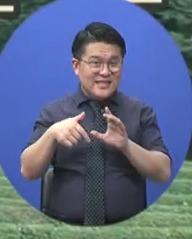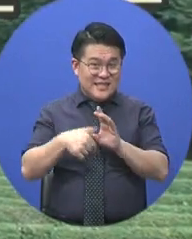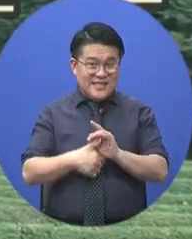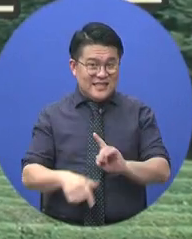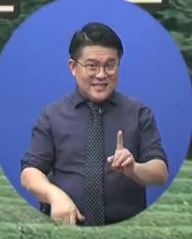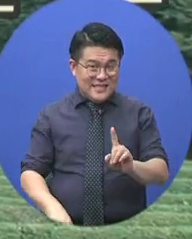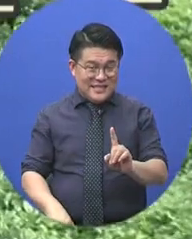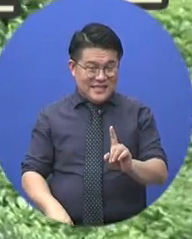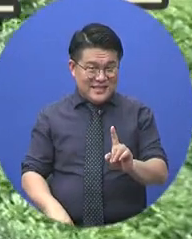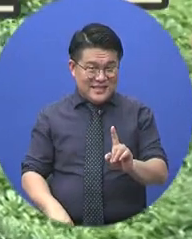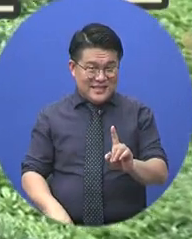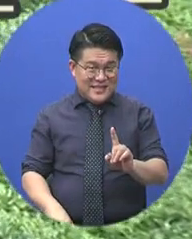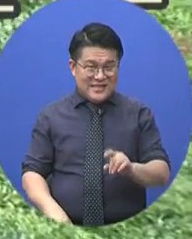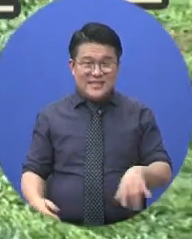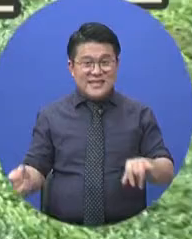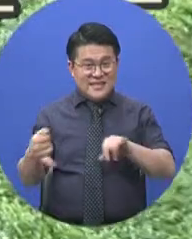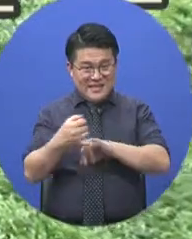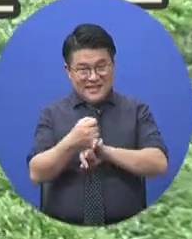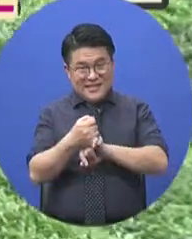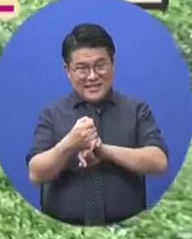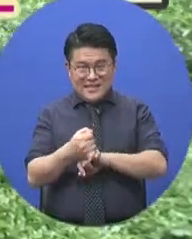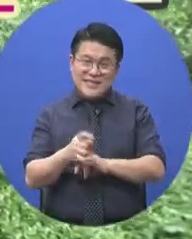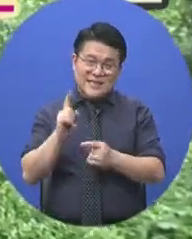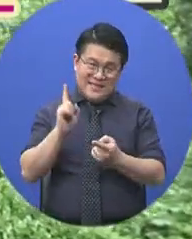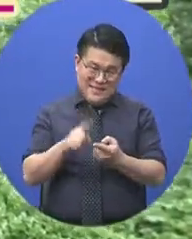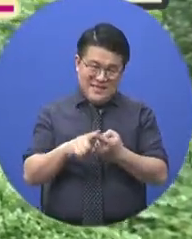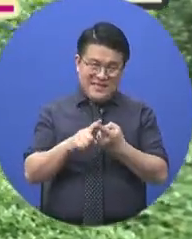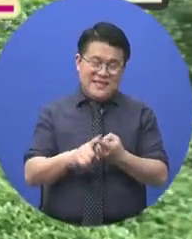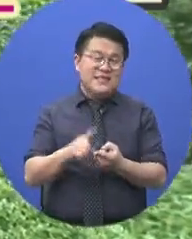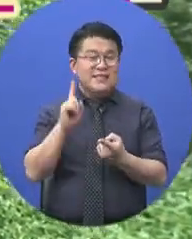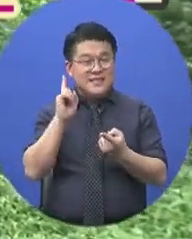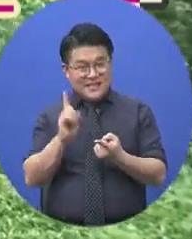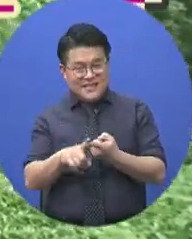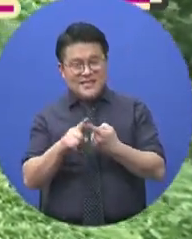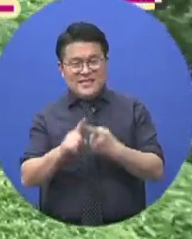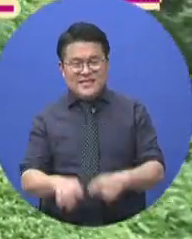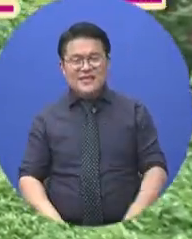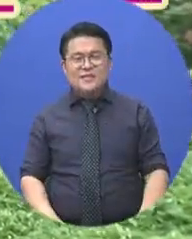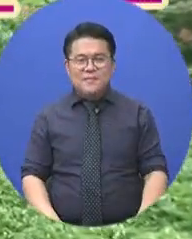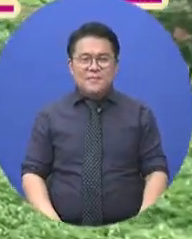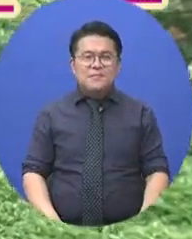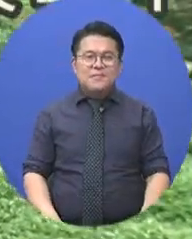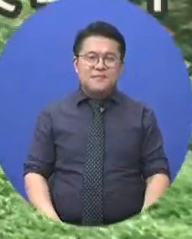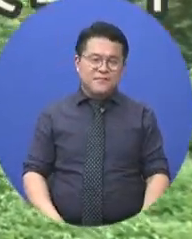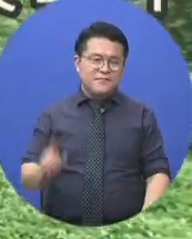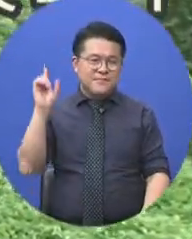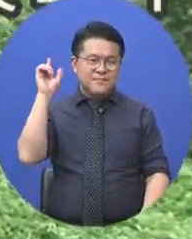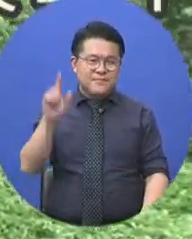지나간 일요일은 약속한 대로